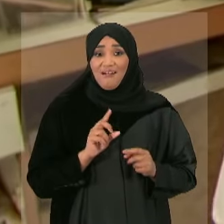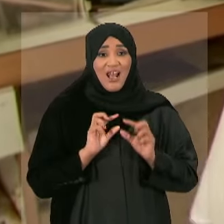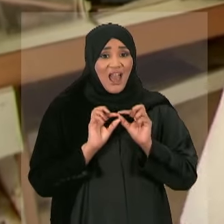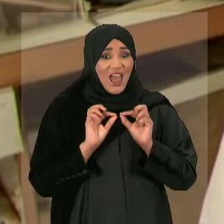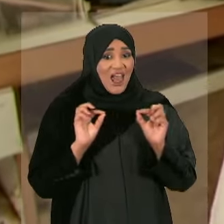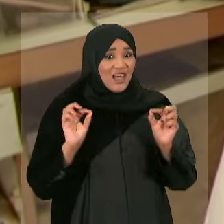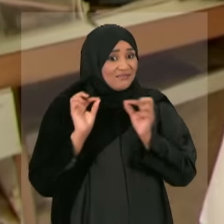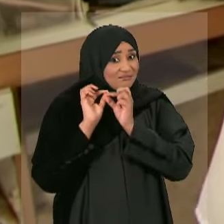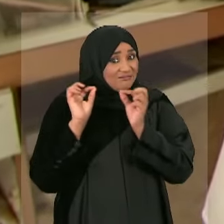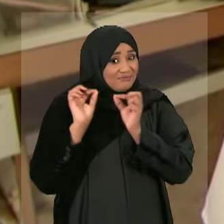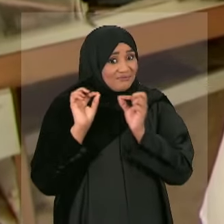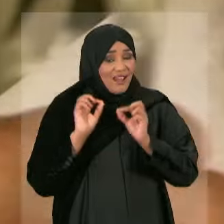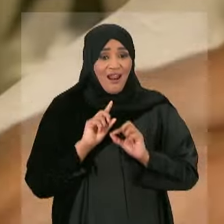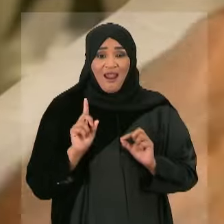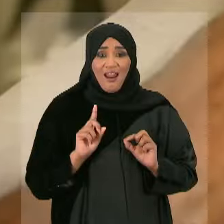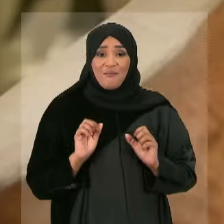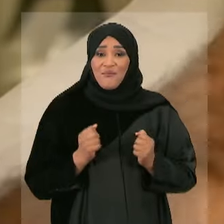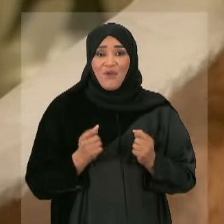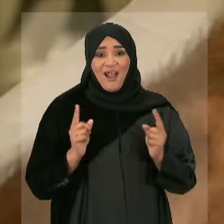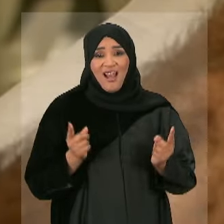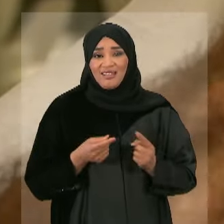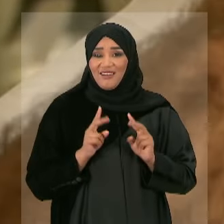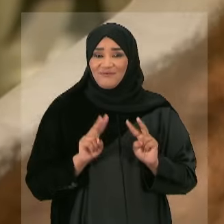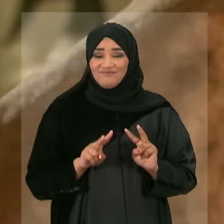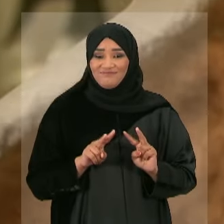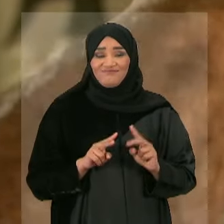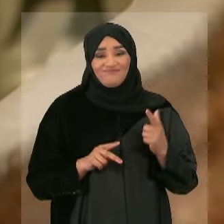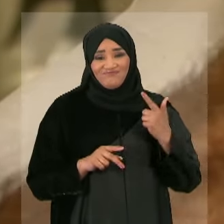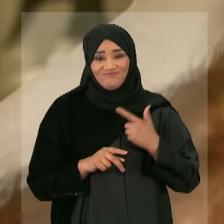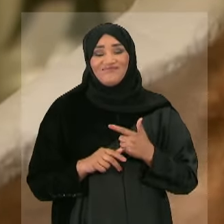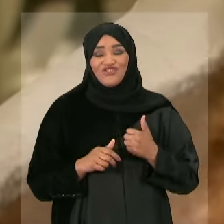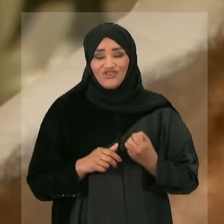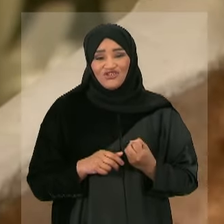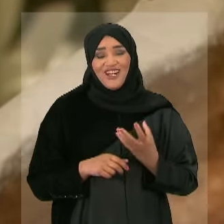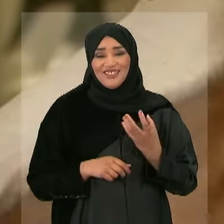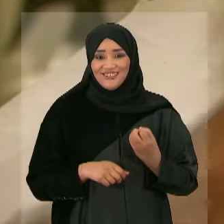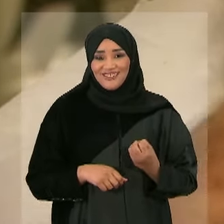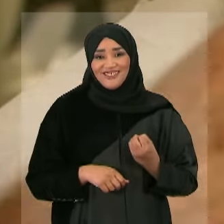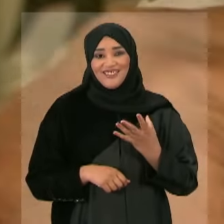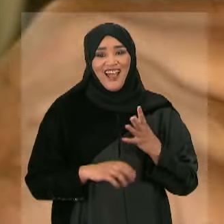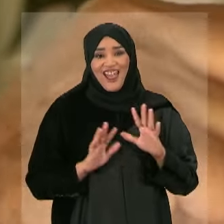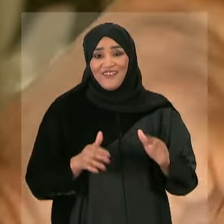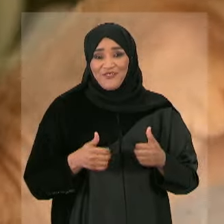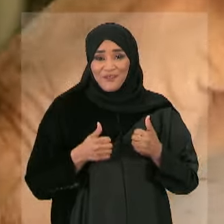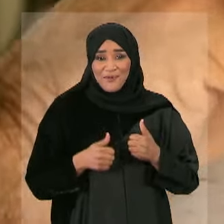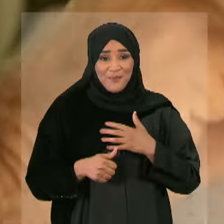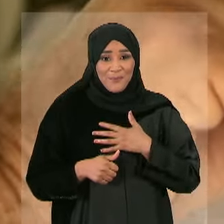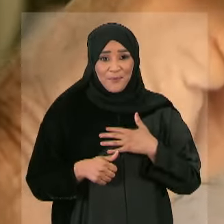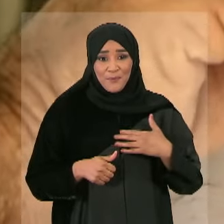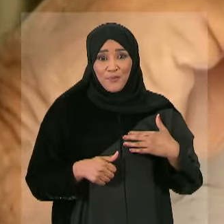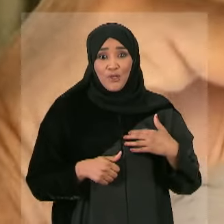بدون الخيط اللي بيطلع الشعر. كيفك ابو عمرو؟ كيفك شو؟ الحمد لله. كيفك ابو عمرو يا اخي؟